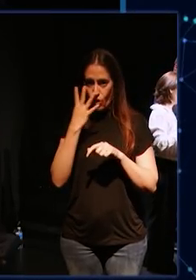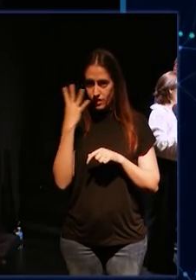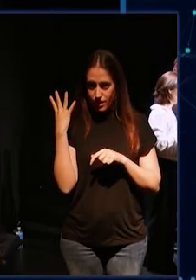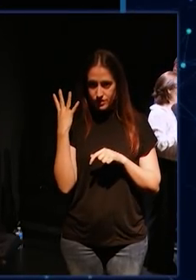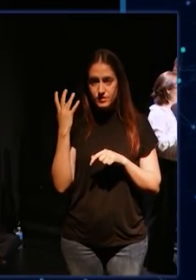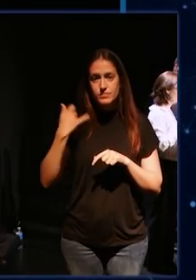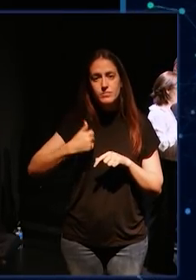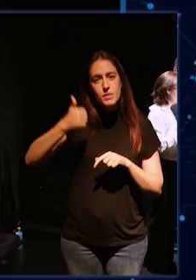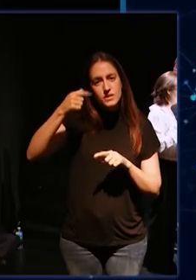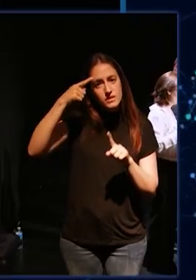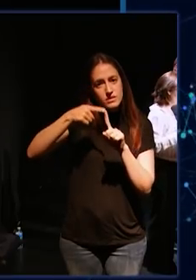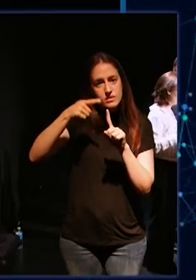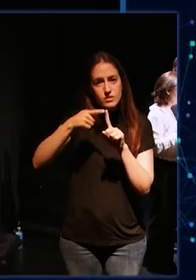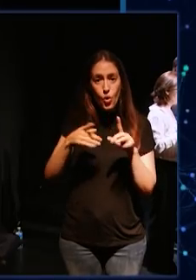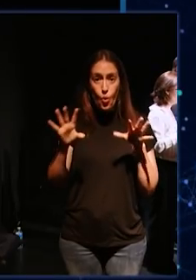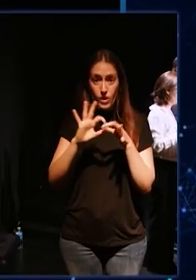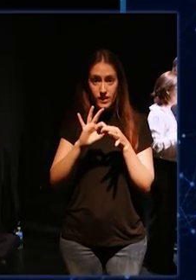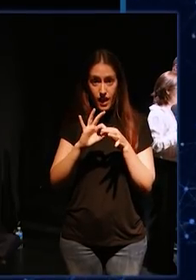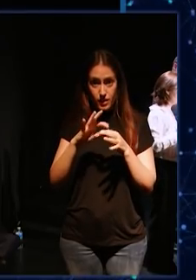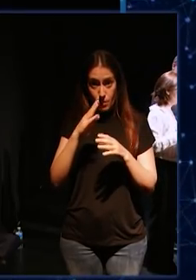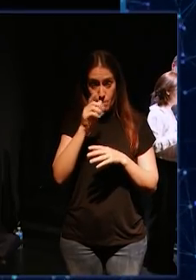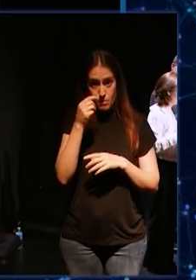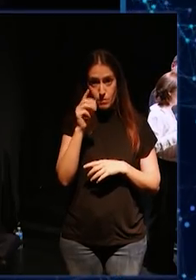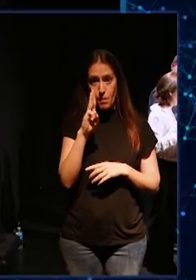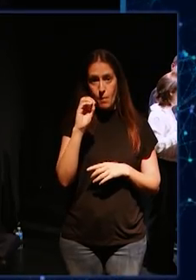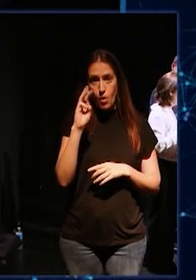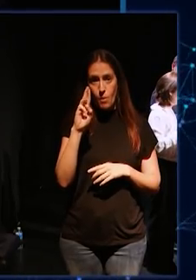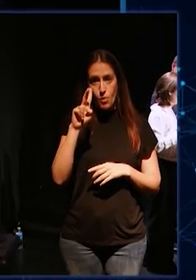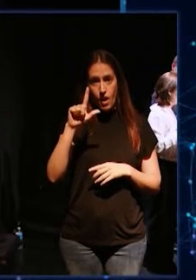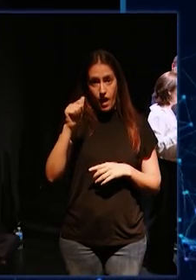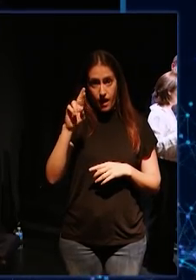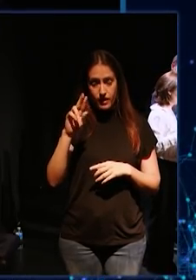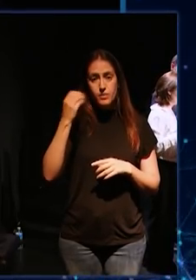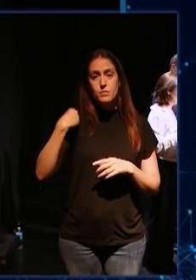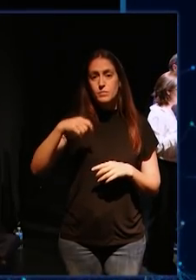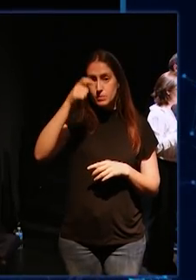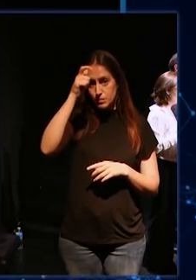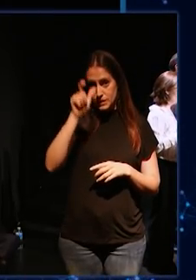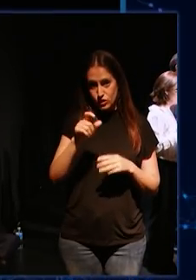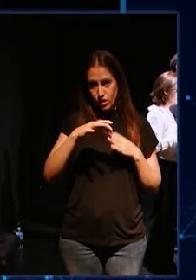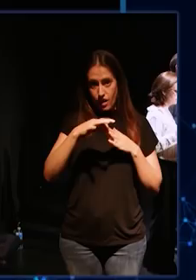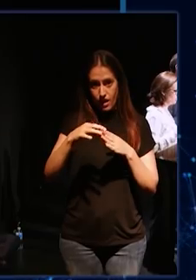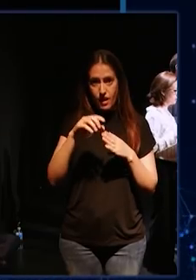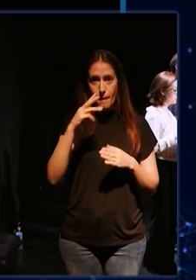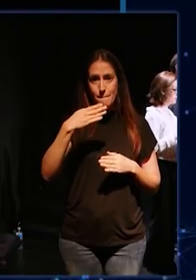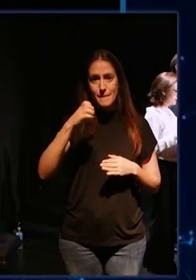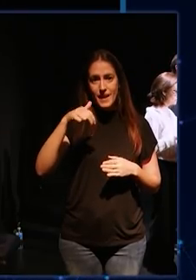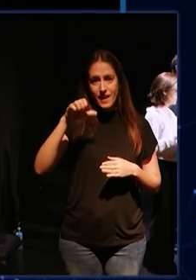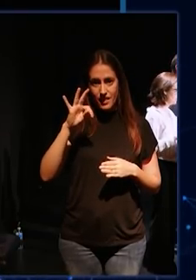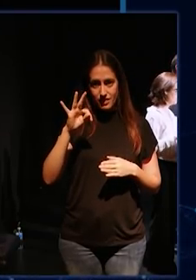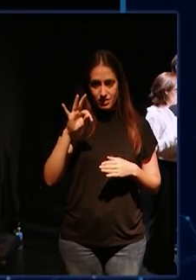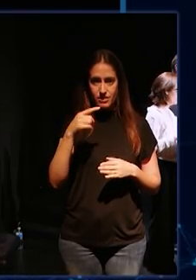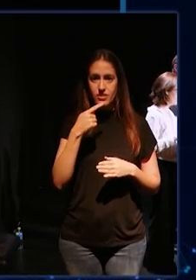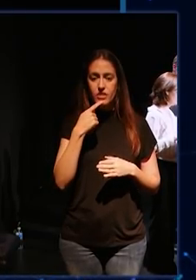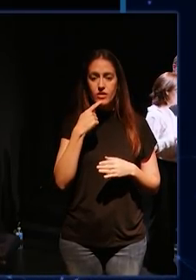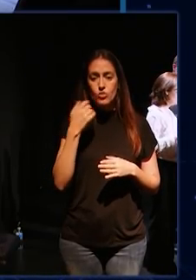especialment en el cas de la candidatura d'Unitat Popular, amb una regidoria amb Benet Fuster al capdavant, han declarat en diverses ocasions que es tracta probablement d'un dels pilars on han